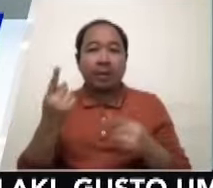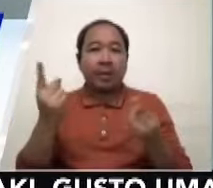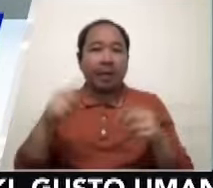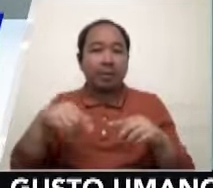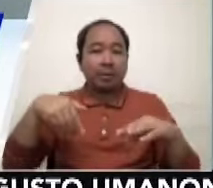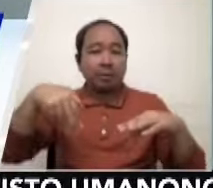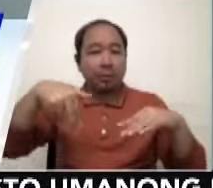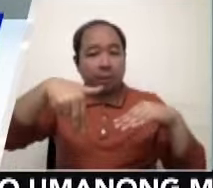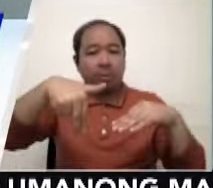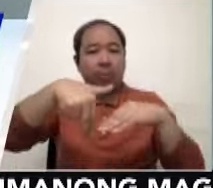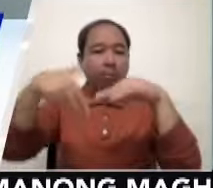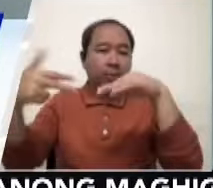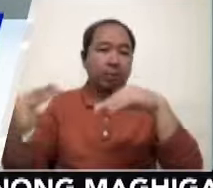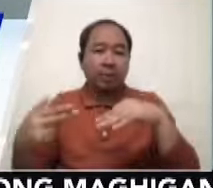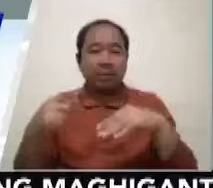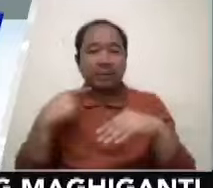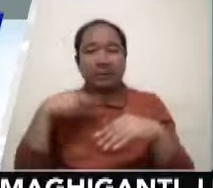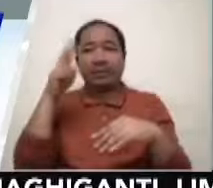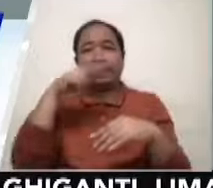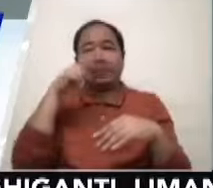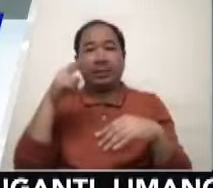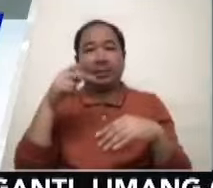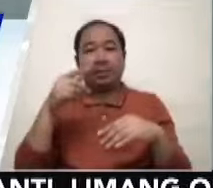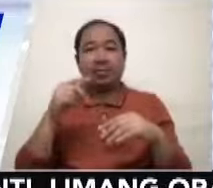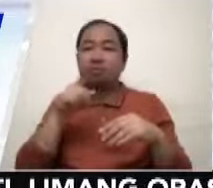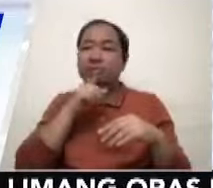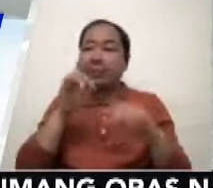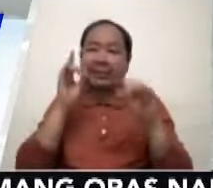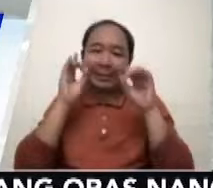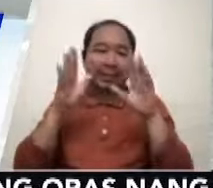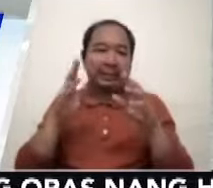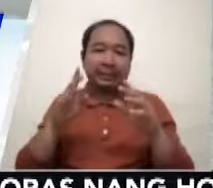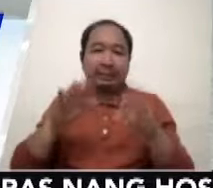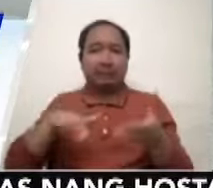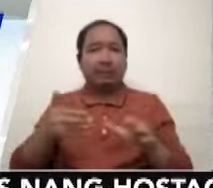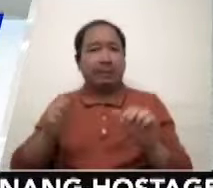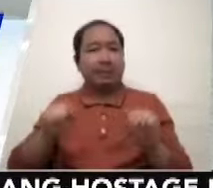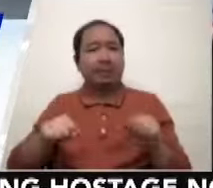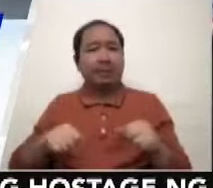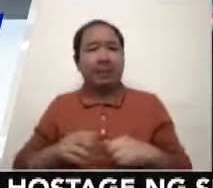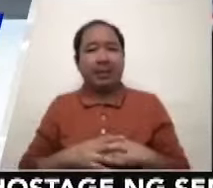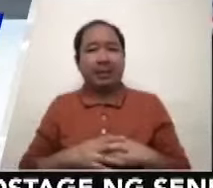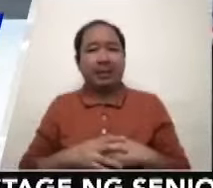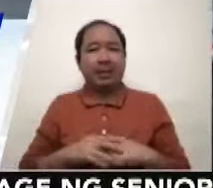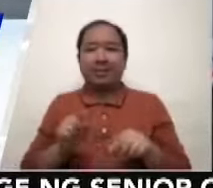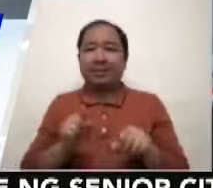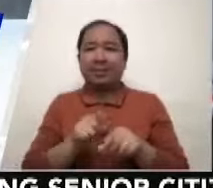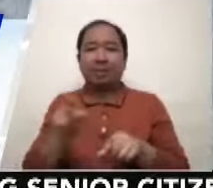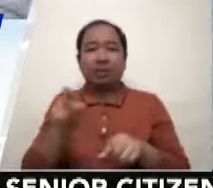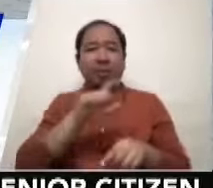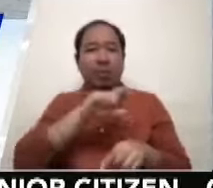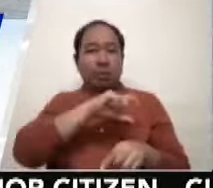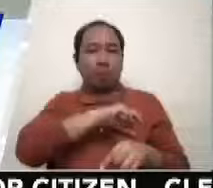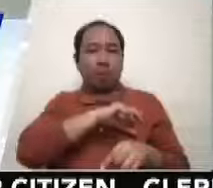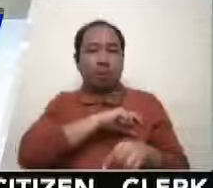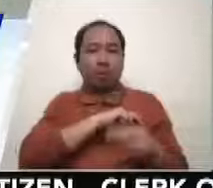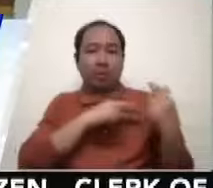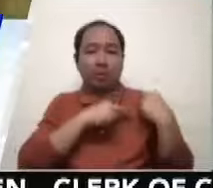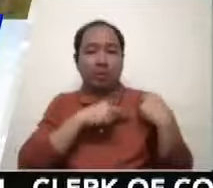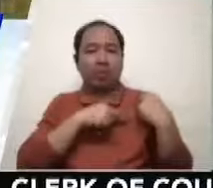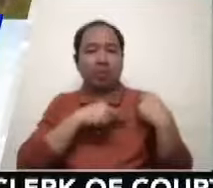Konting pagkakamali mo sa pagtawid eh, buhay mo talaga yung kapalit niyan. Maging ang traffic enforcer na naka-duty sa lugar,